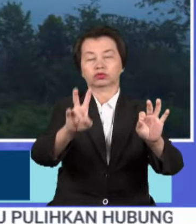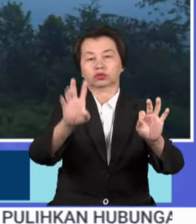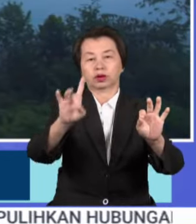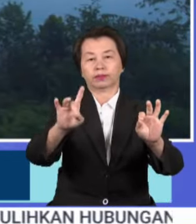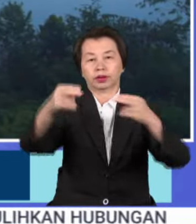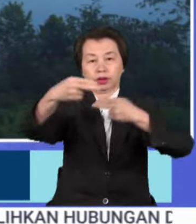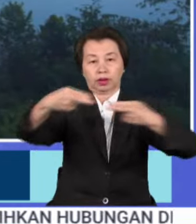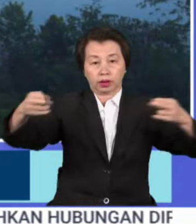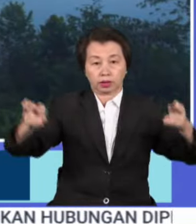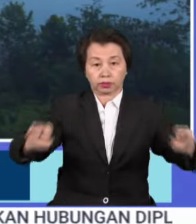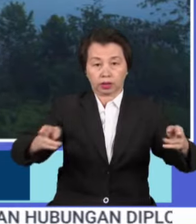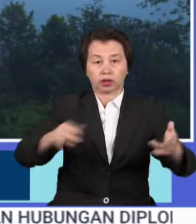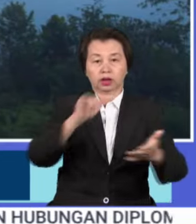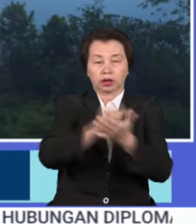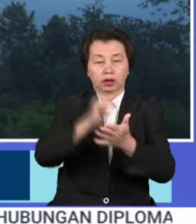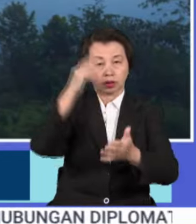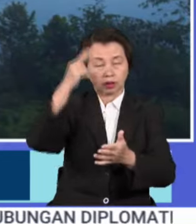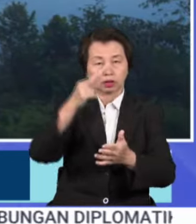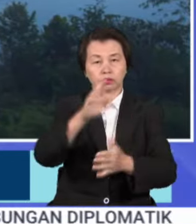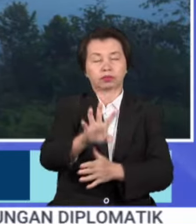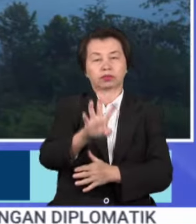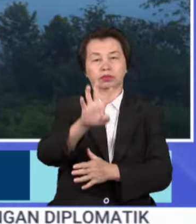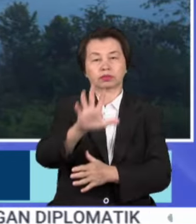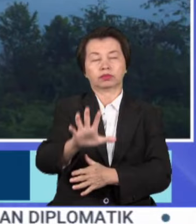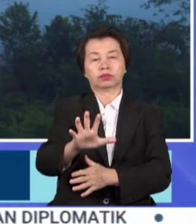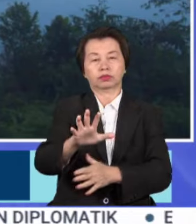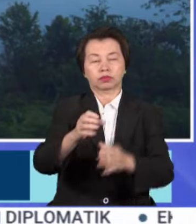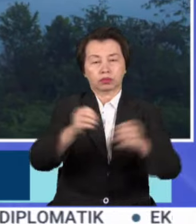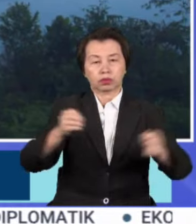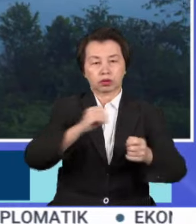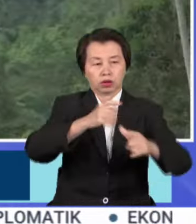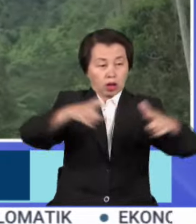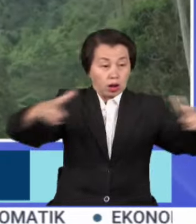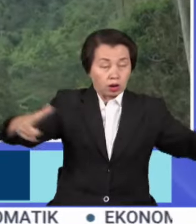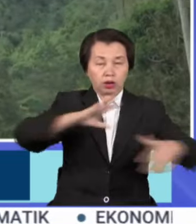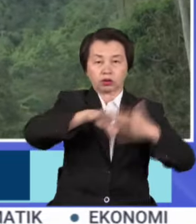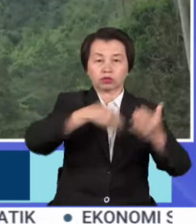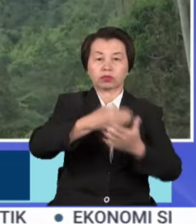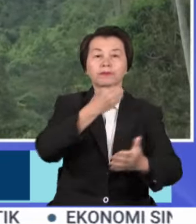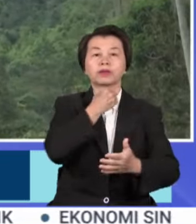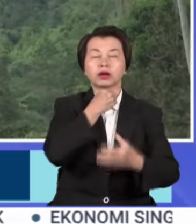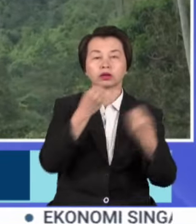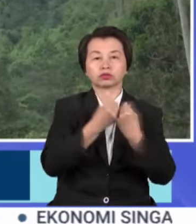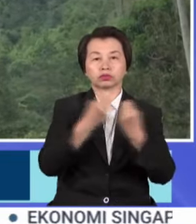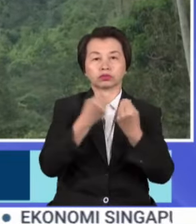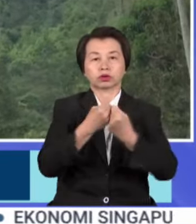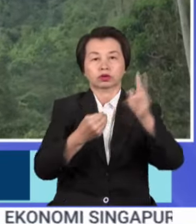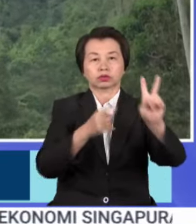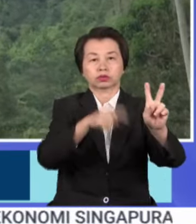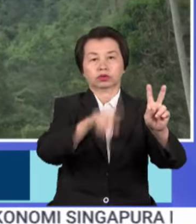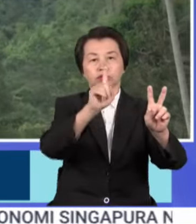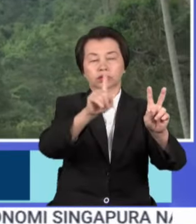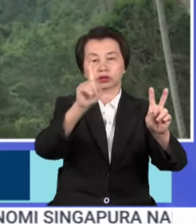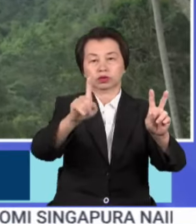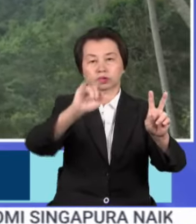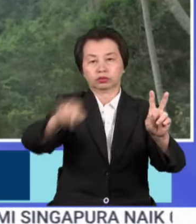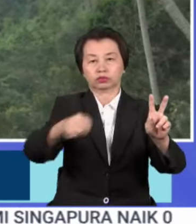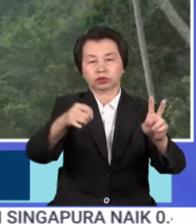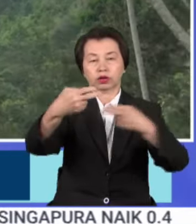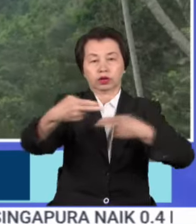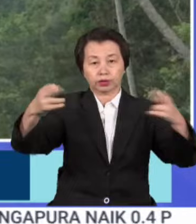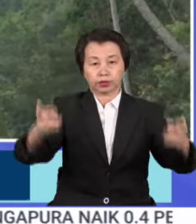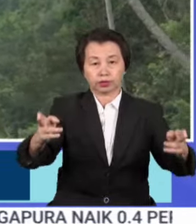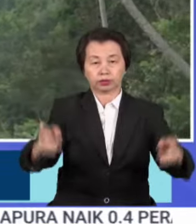953,178 hektar. Ia merupakan 45% dari keluasan keseluruhan negeri berjumlah 2.11 juta